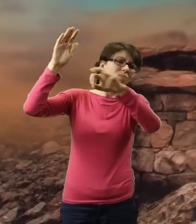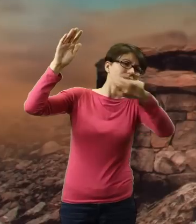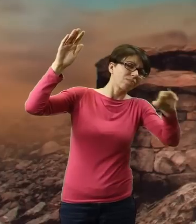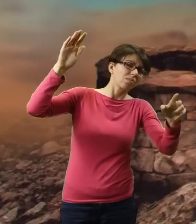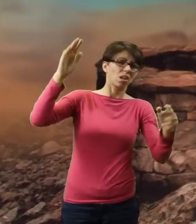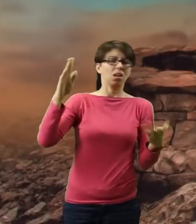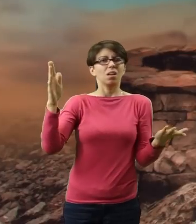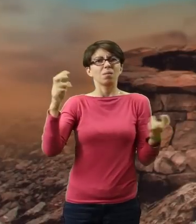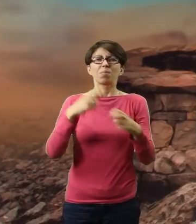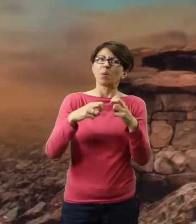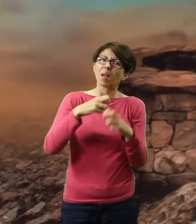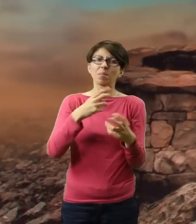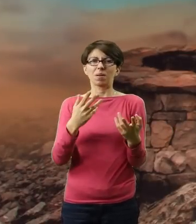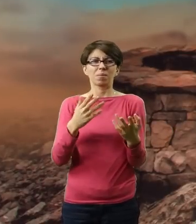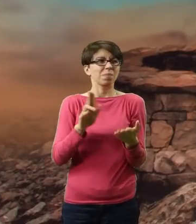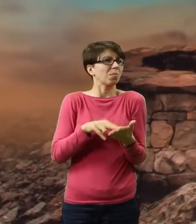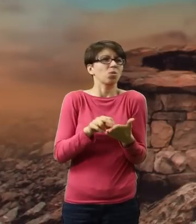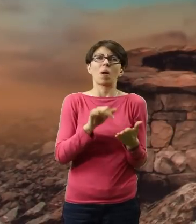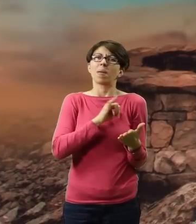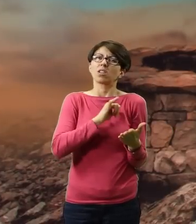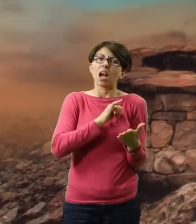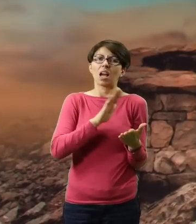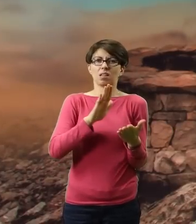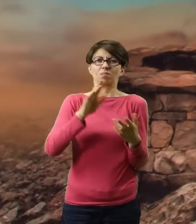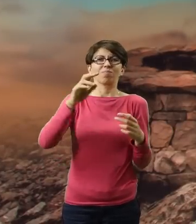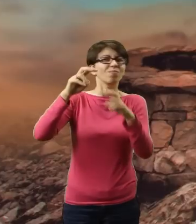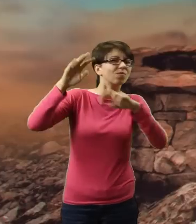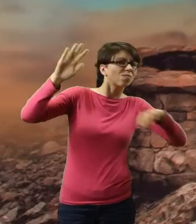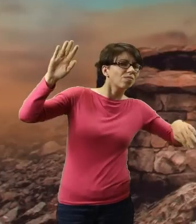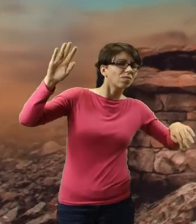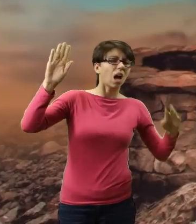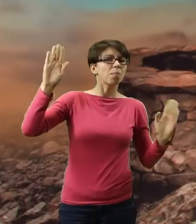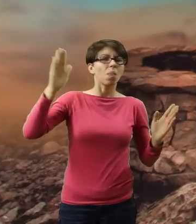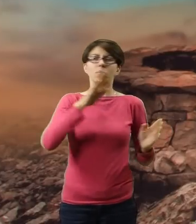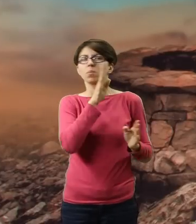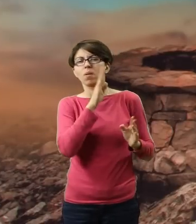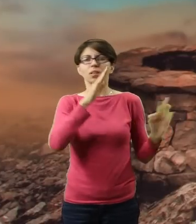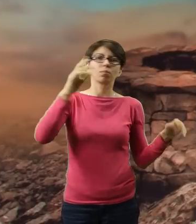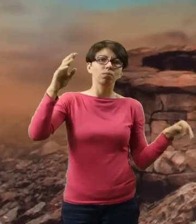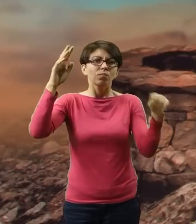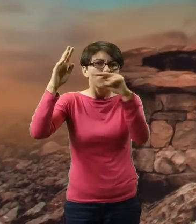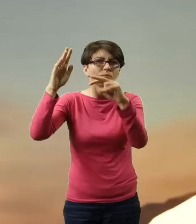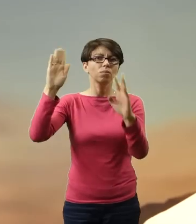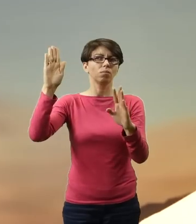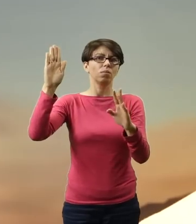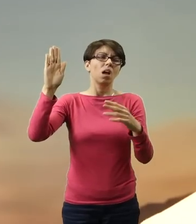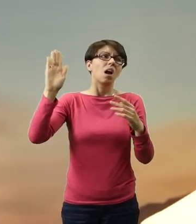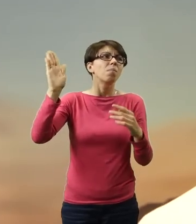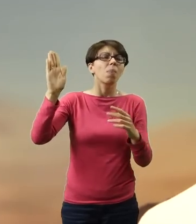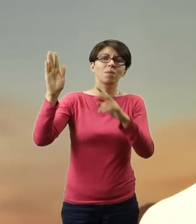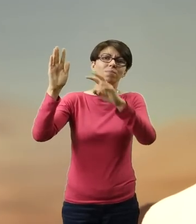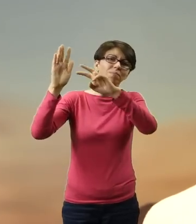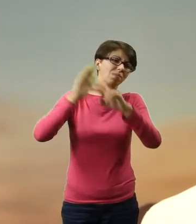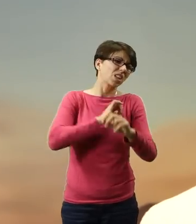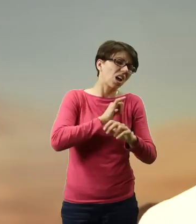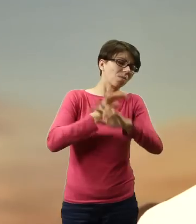problemy w relacji do pana Boga nieraz z korzeni się zagości jakiś grzech w naszym życiu który nas oddali od Boga